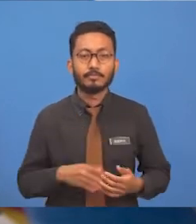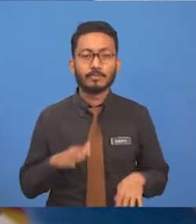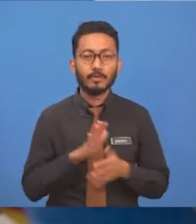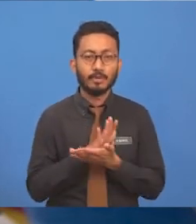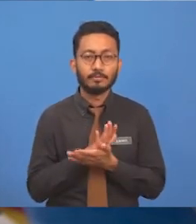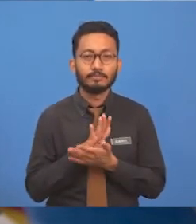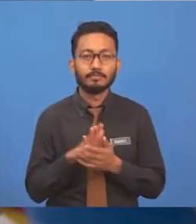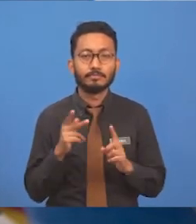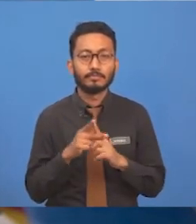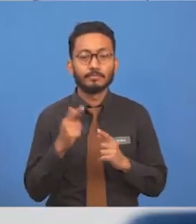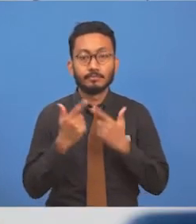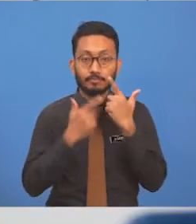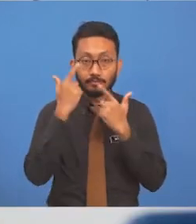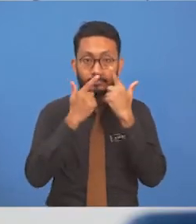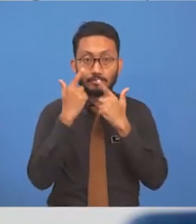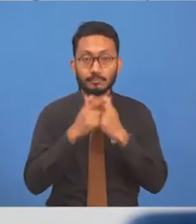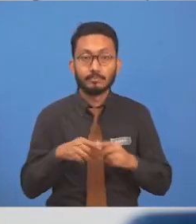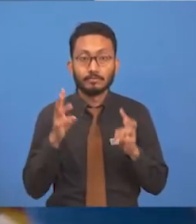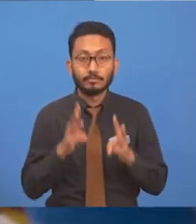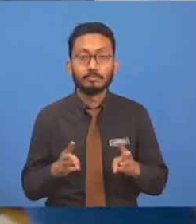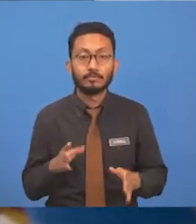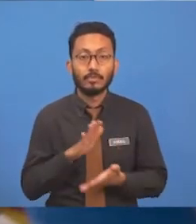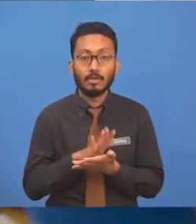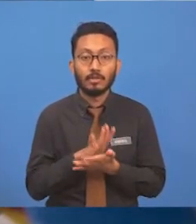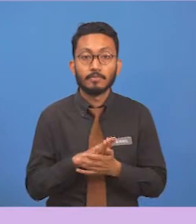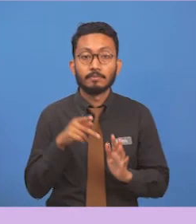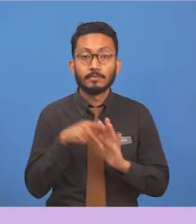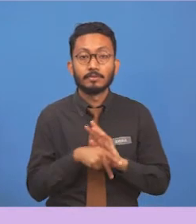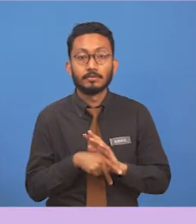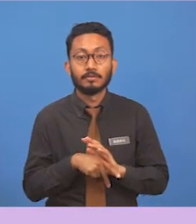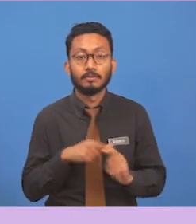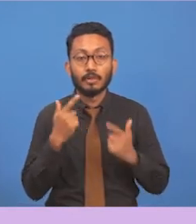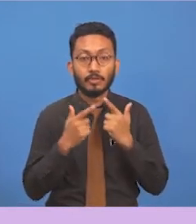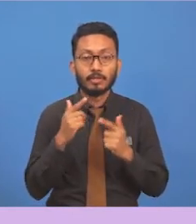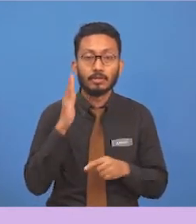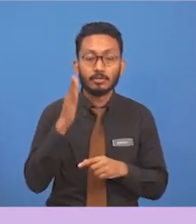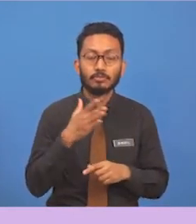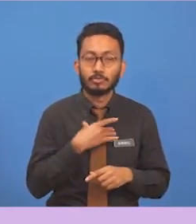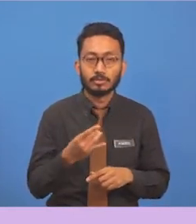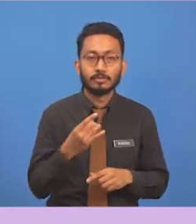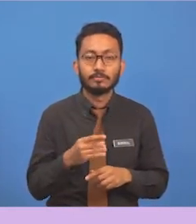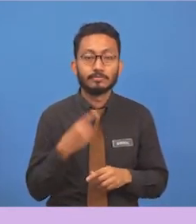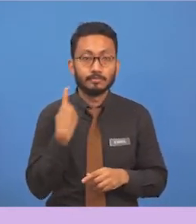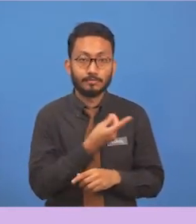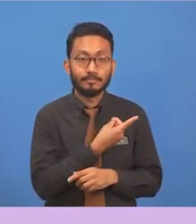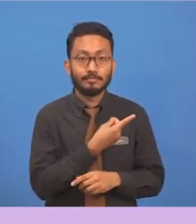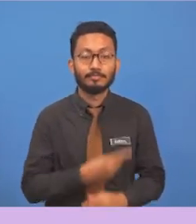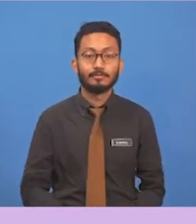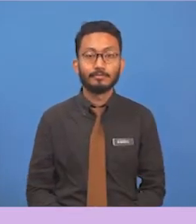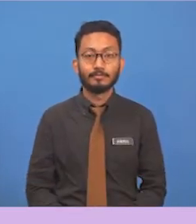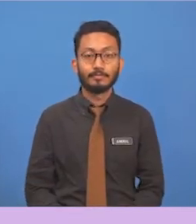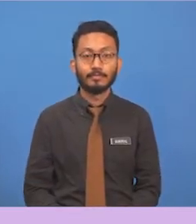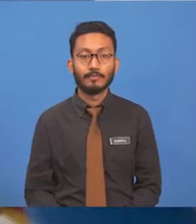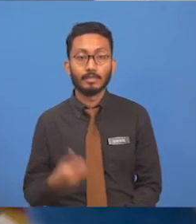dan Perawat akan suka kita seterusnya murid-murid Adakah Anda menghormati warga sekolah dan